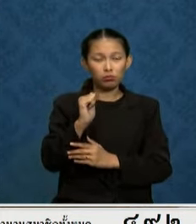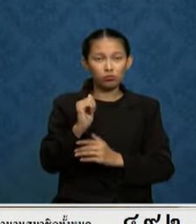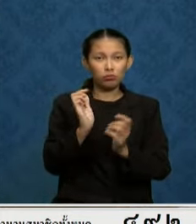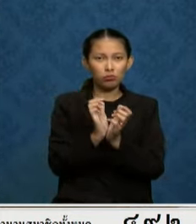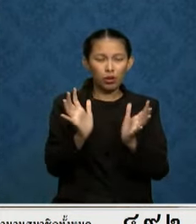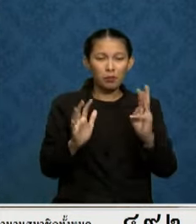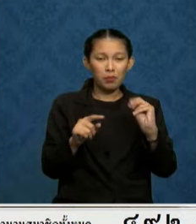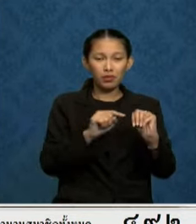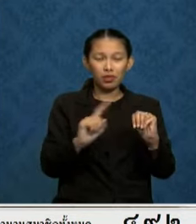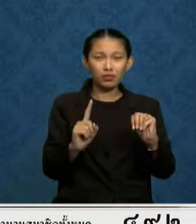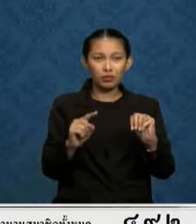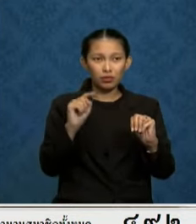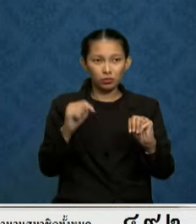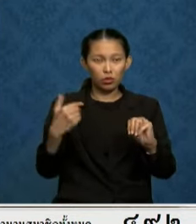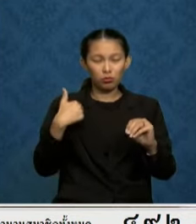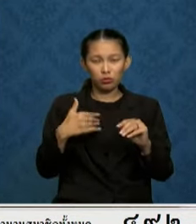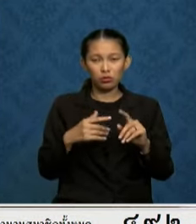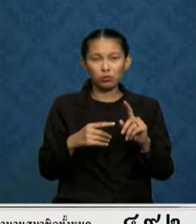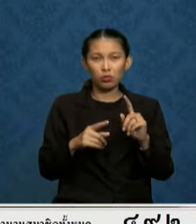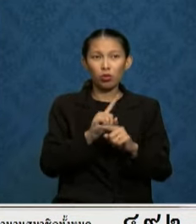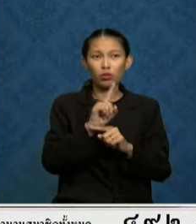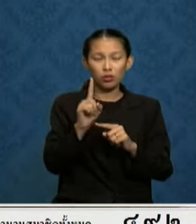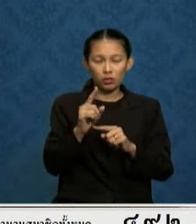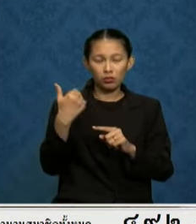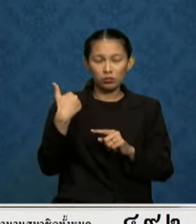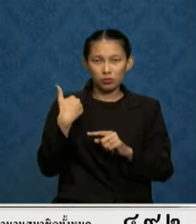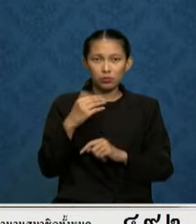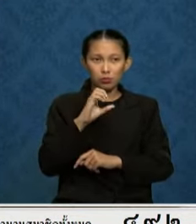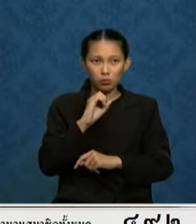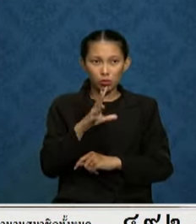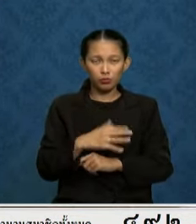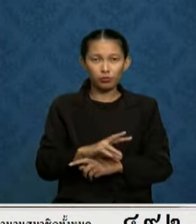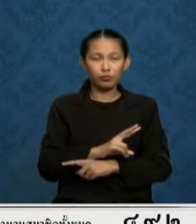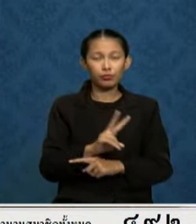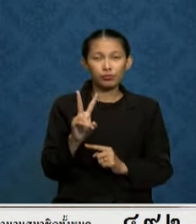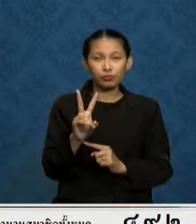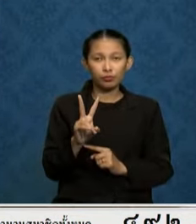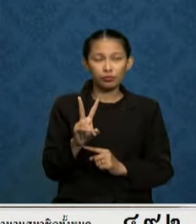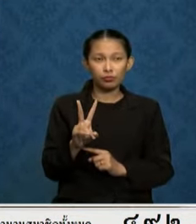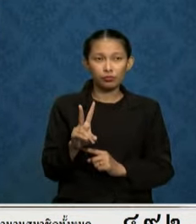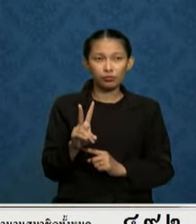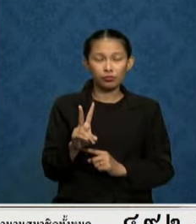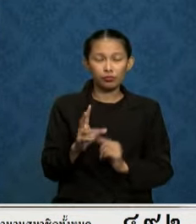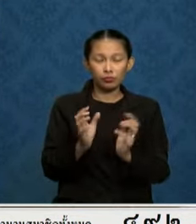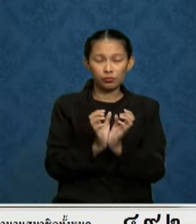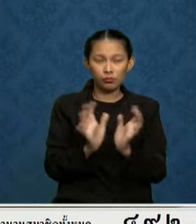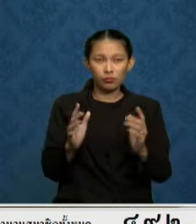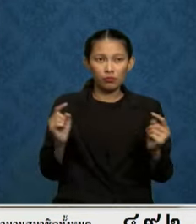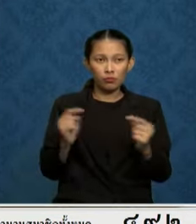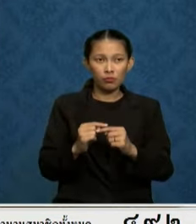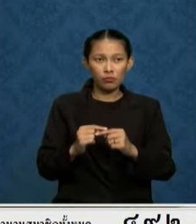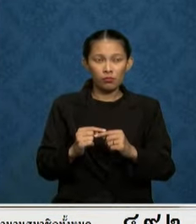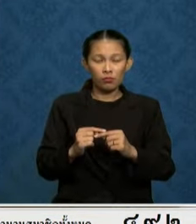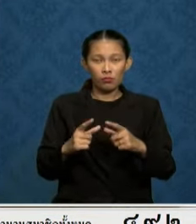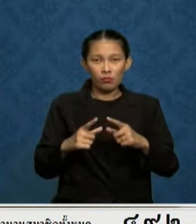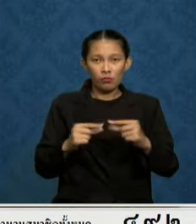สกรมมาตราใดจะต้องใช้เกินข้อหนึเป็นข้อแรกที่ผมกลป เรียนไปข้อที่ 2 ก็คือการนดทดสกรรม คดีที่มีม